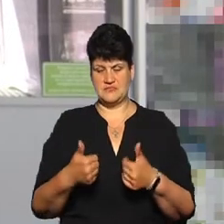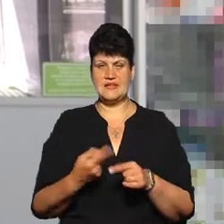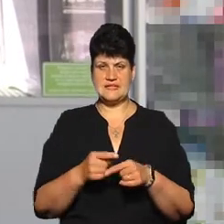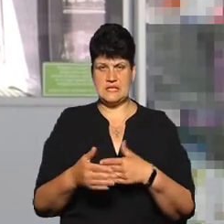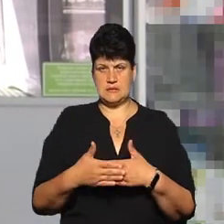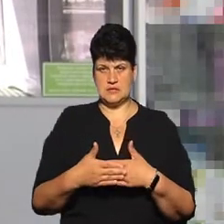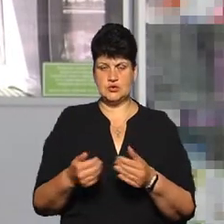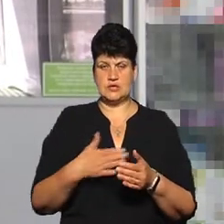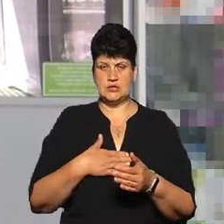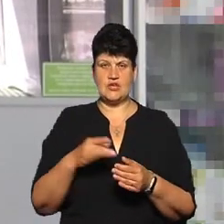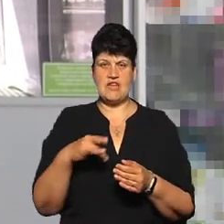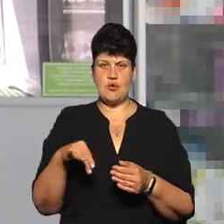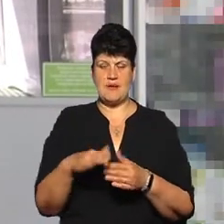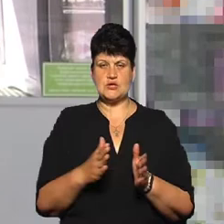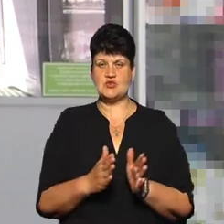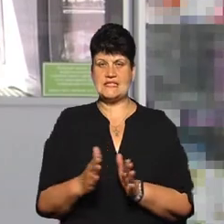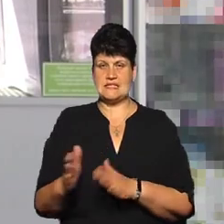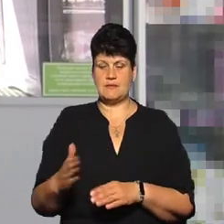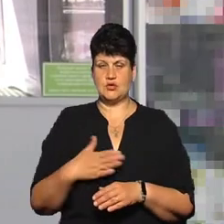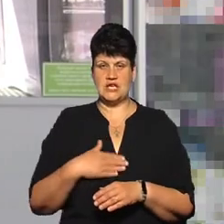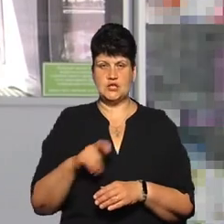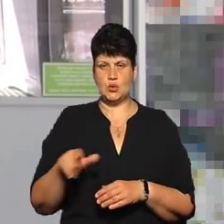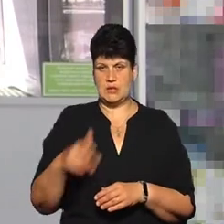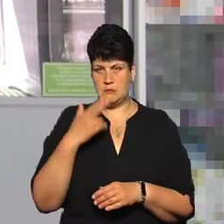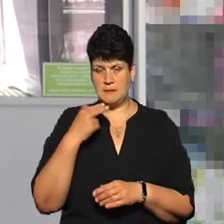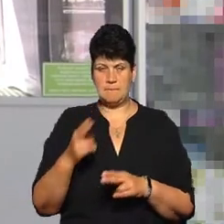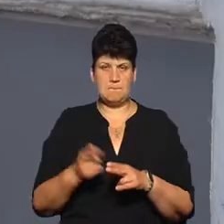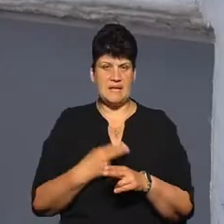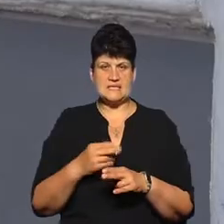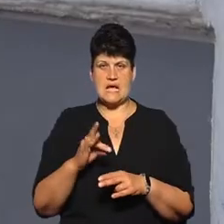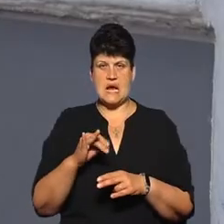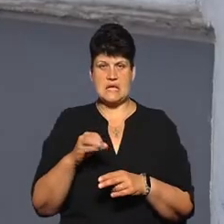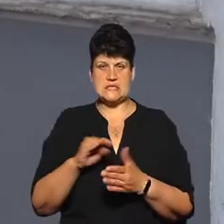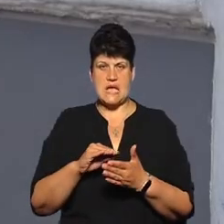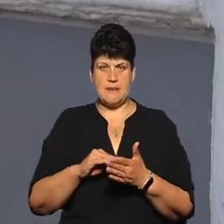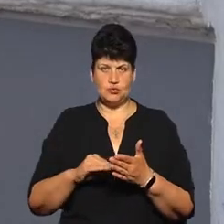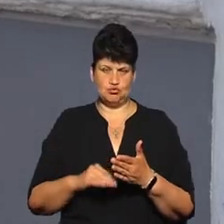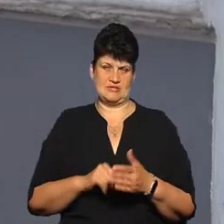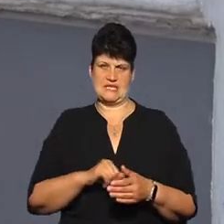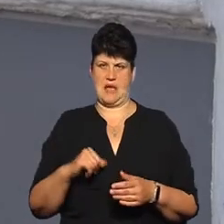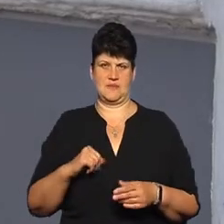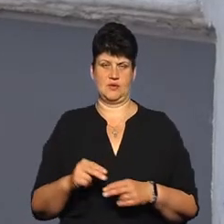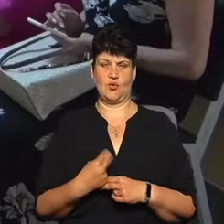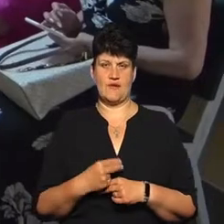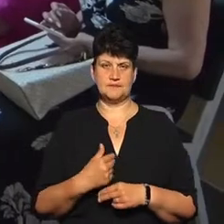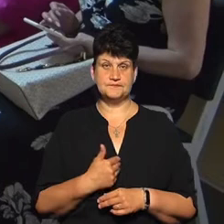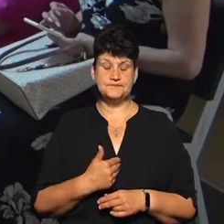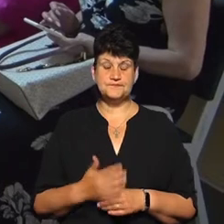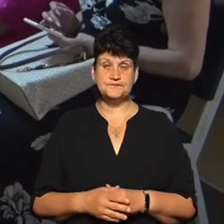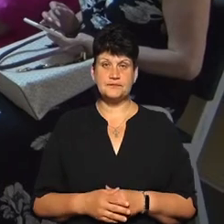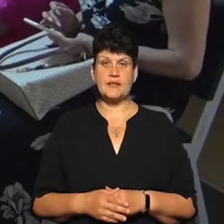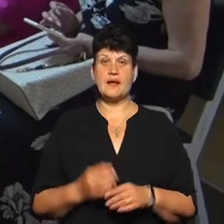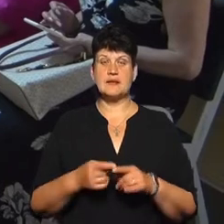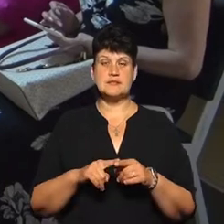нас до європейської системи, тому що наші люди привикли без рецепту самолікування. А це центр первинної медико-санітарної допомоги